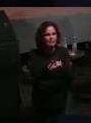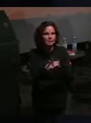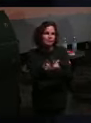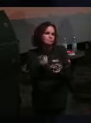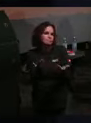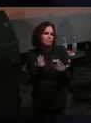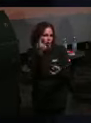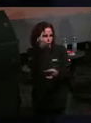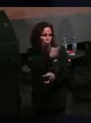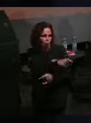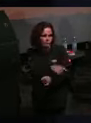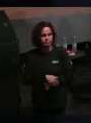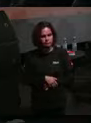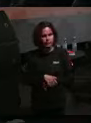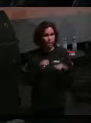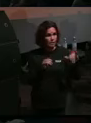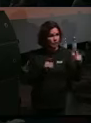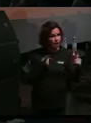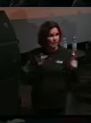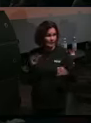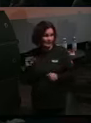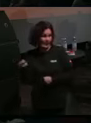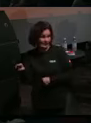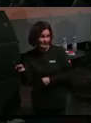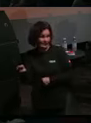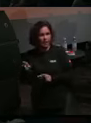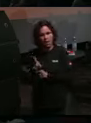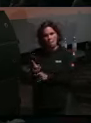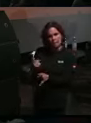tilhører? Ja eller nei? Men til hvilken pris?